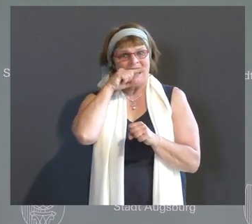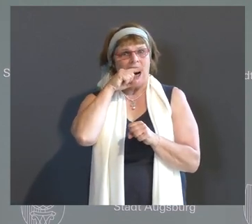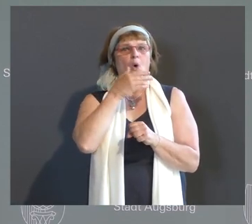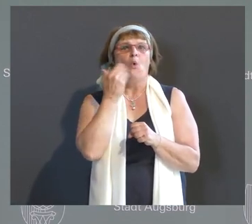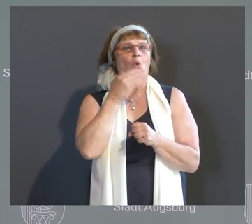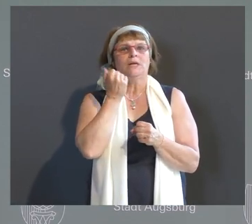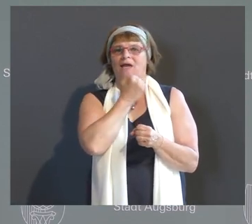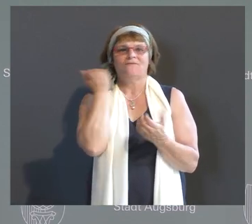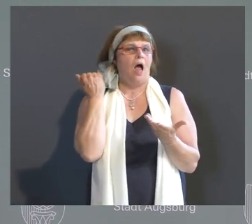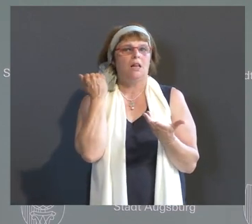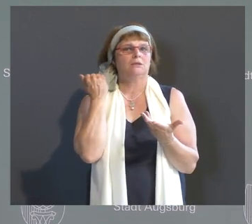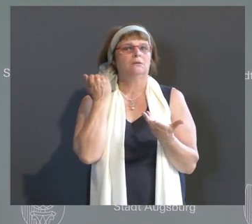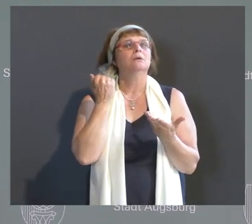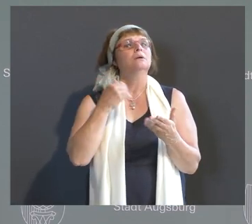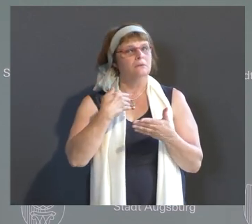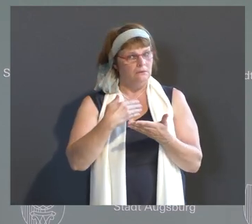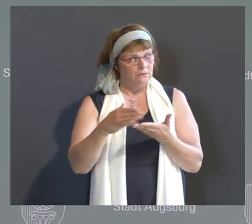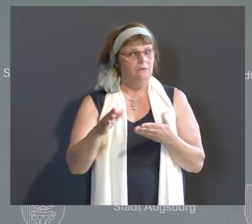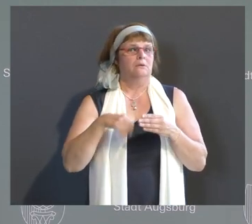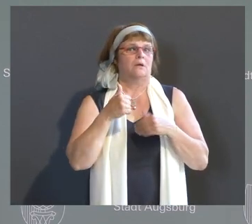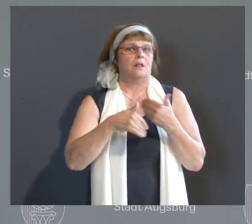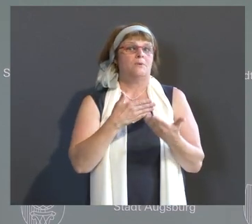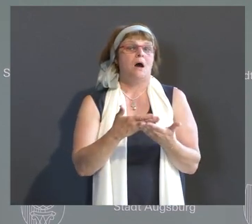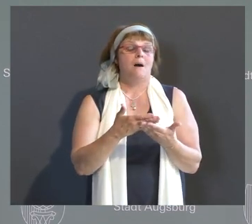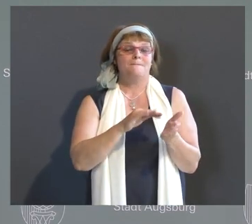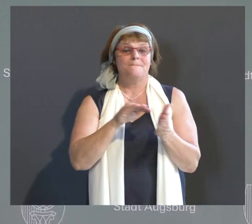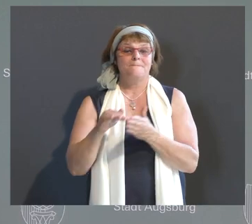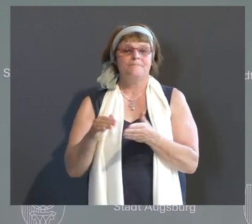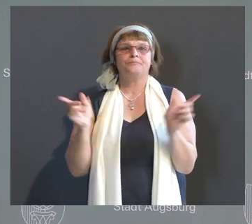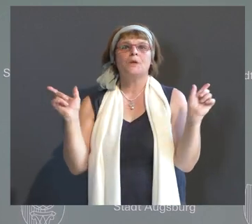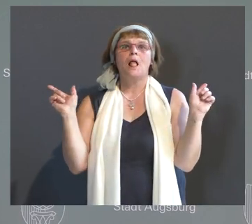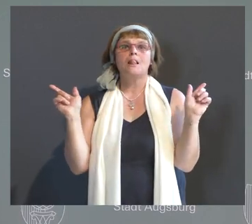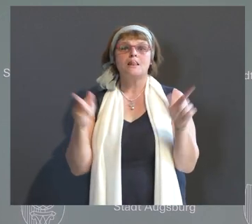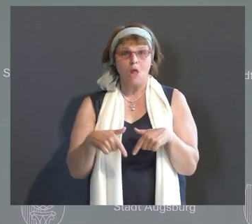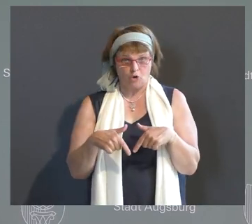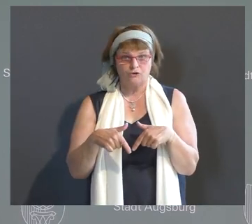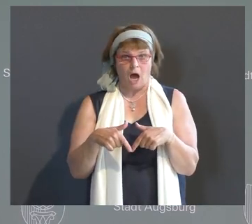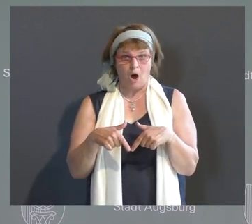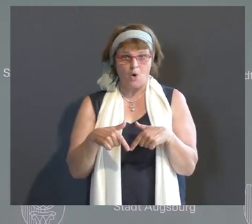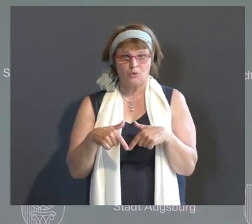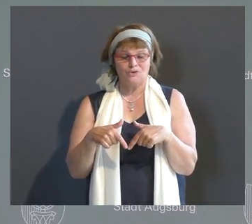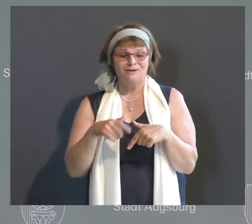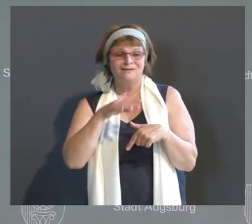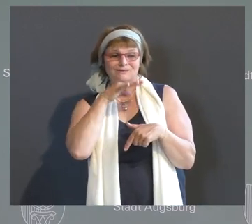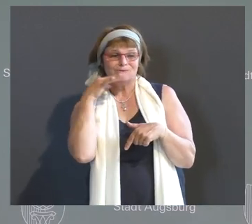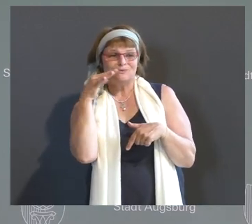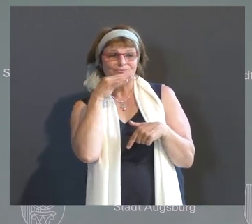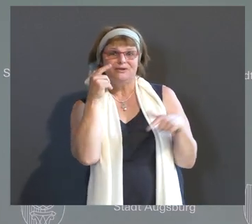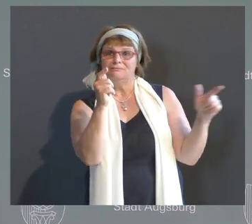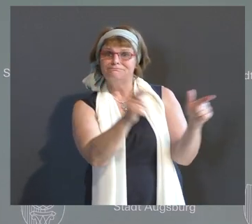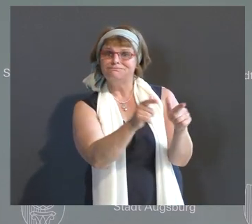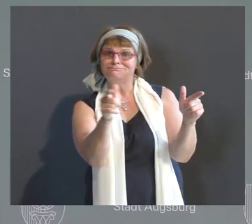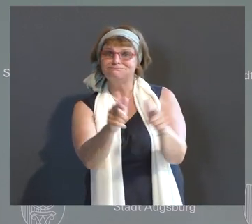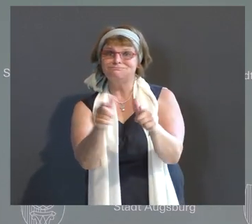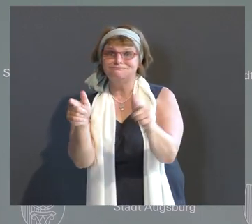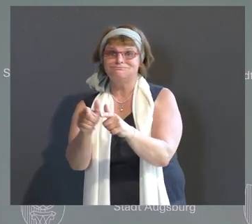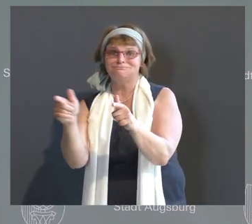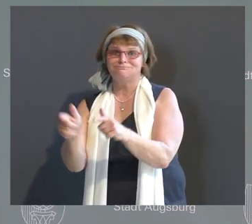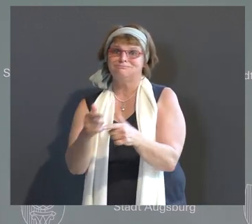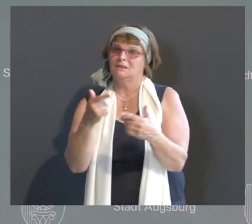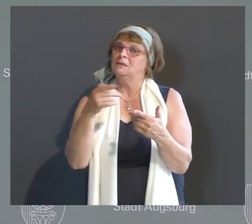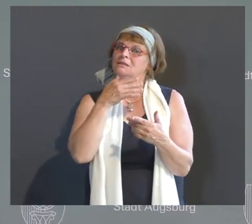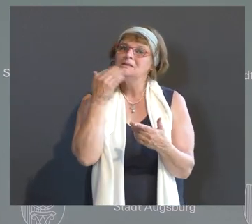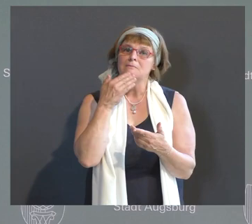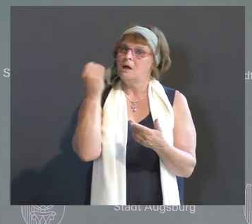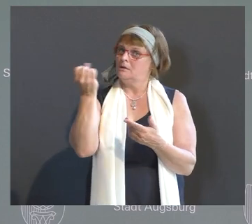Ausdruck. Der Lockdown und all die damit verbundenen Einschränkungen sind weder Erklärung noch Entschuldigung oder